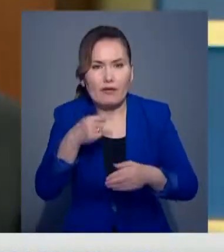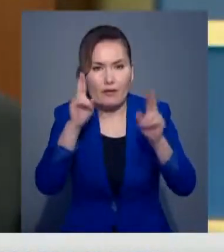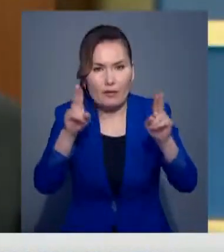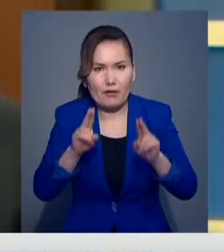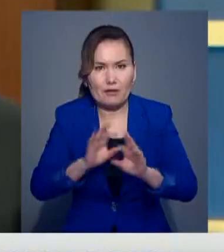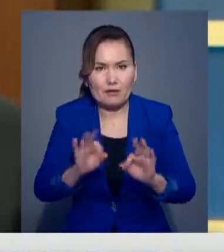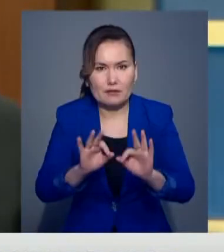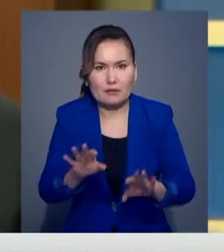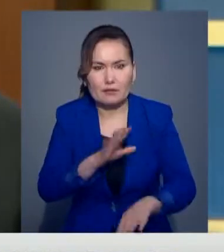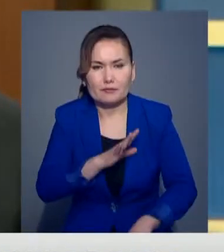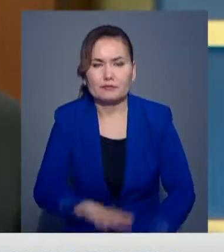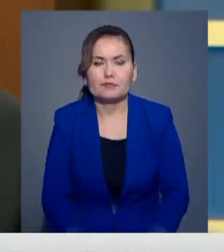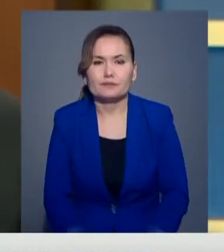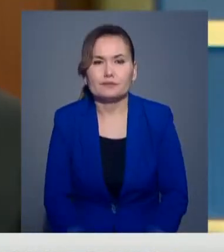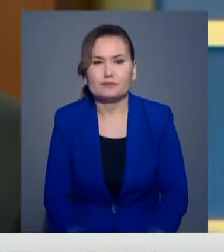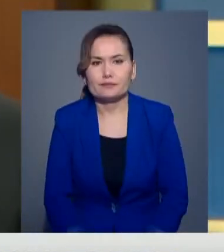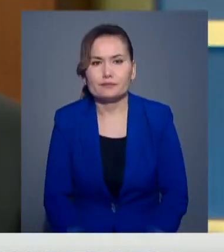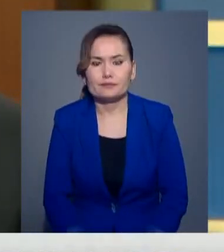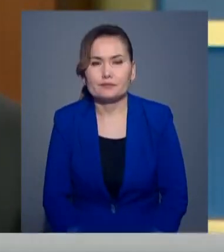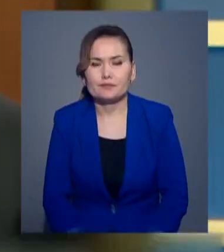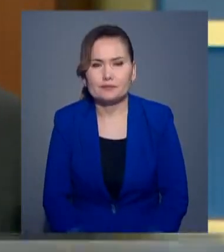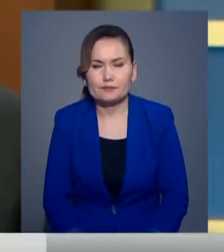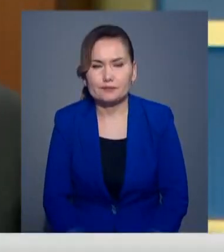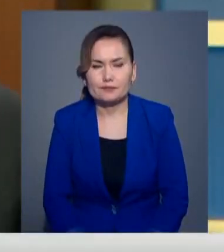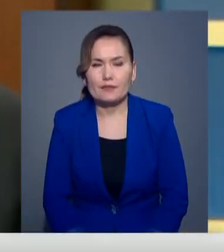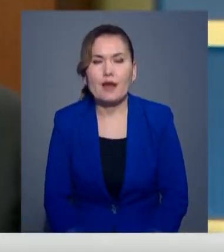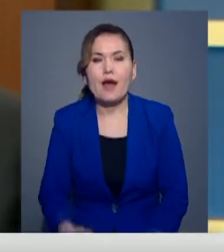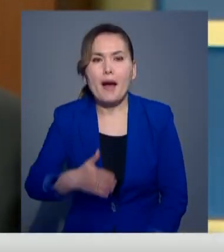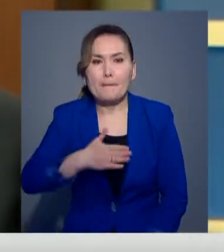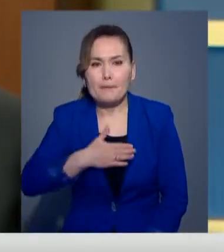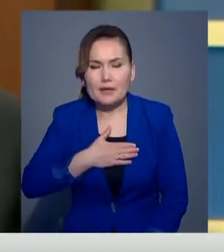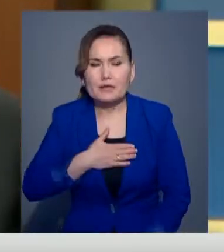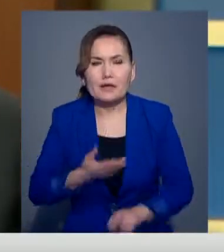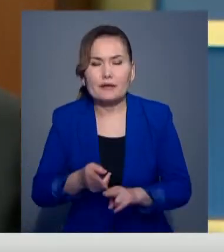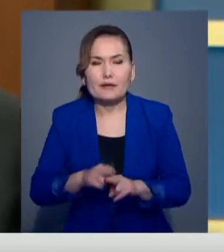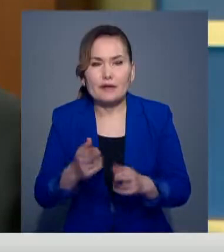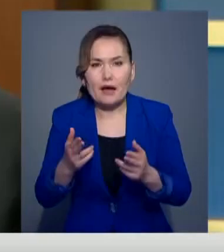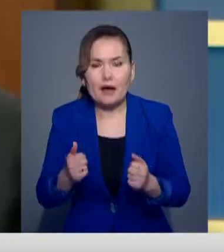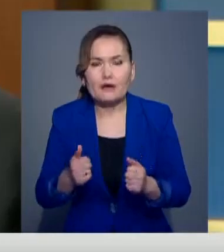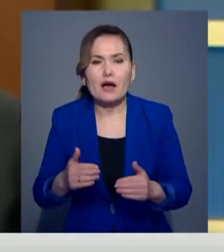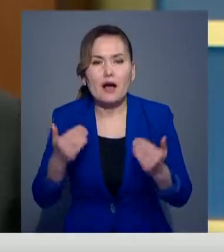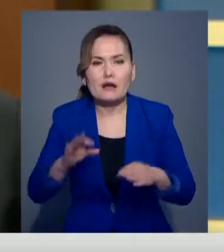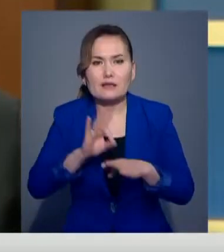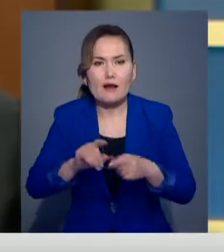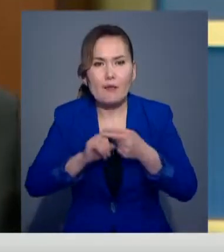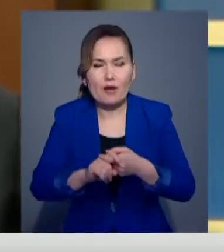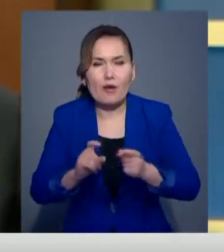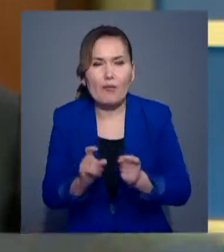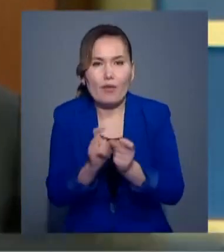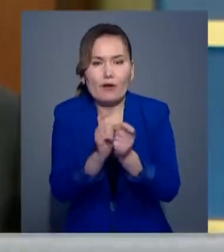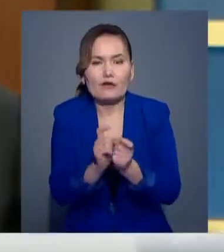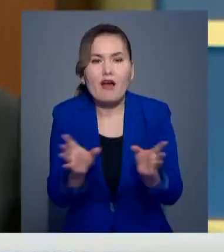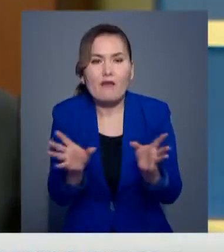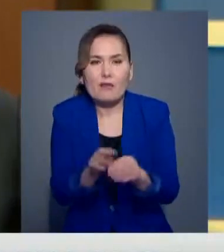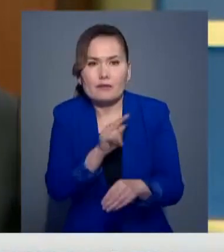We are all seeking to navigate a strange, surreal world. Біз сюрреализмге ұқсап кеткен дүниеге бейімделуге тырысып жатырмыз.